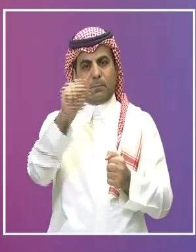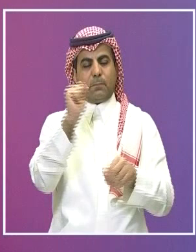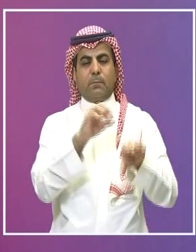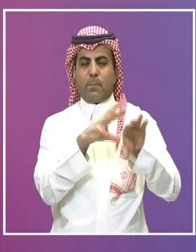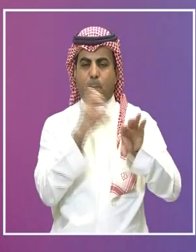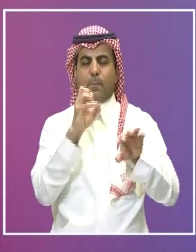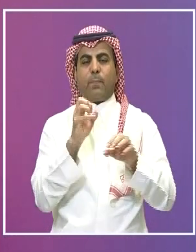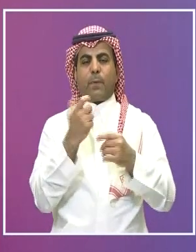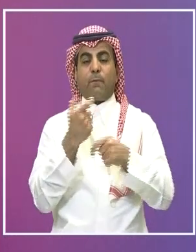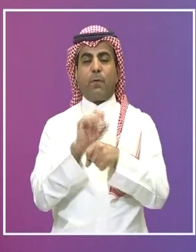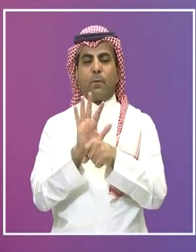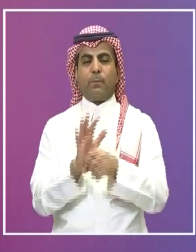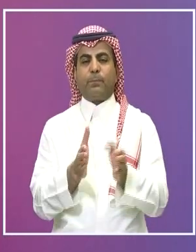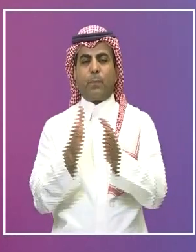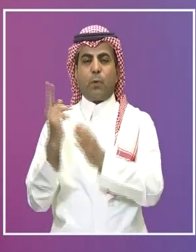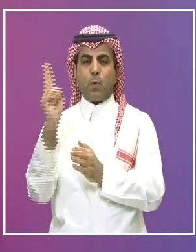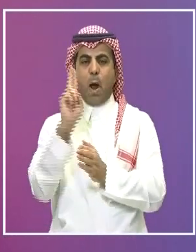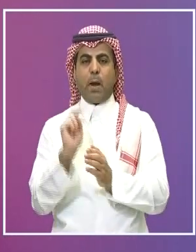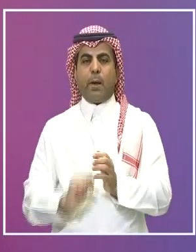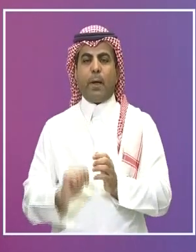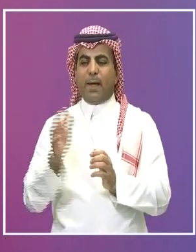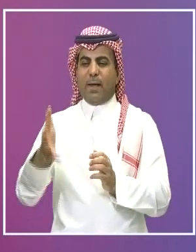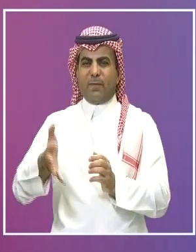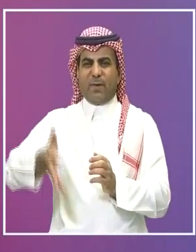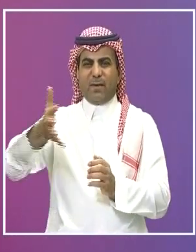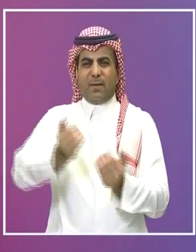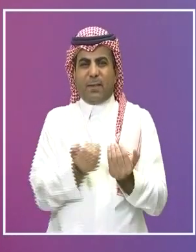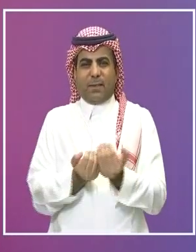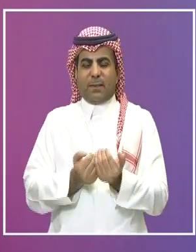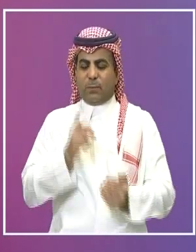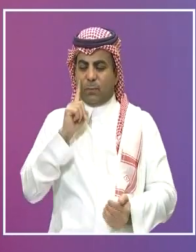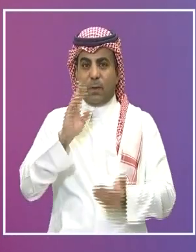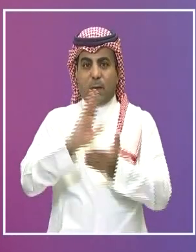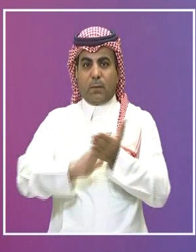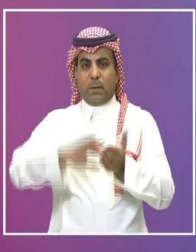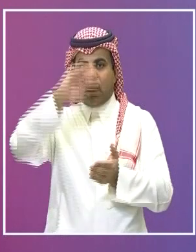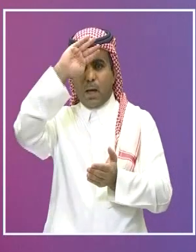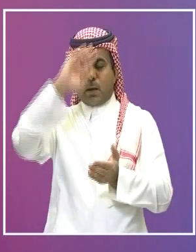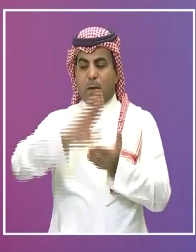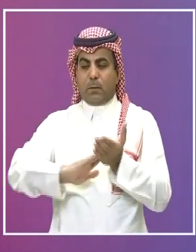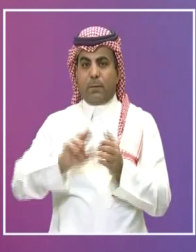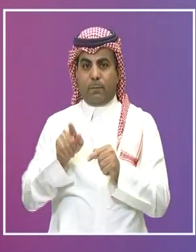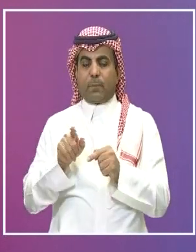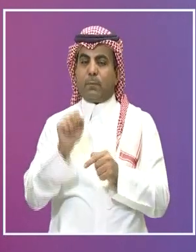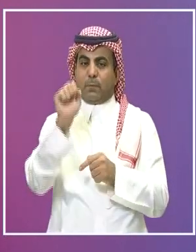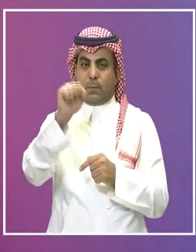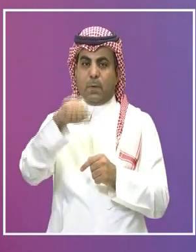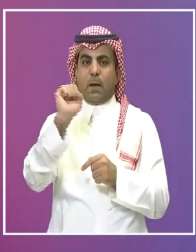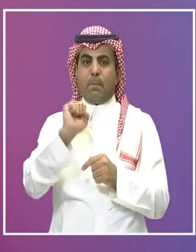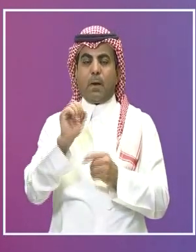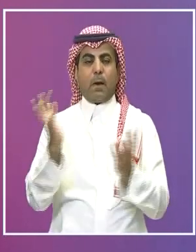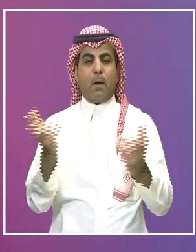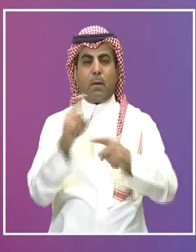بالمرض. هل ممكن أن تظهر أعراض على الطفل الرضيع أو الطفل المصاب بشكل عام؟ نعم، هنالك